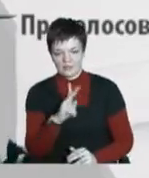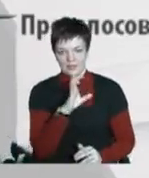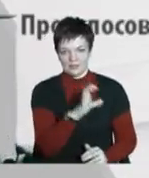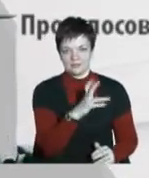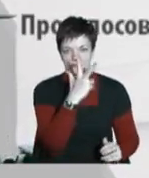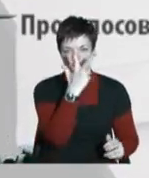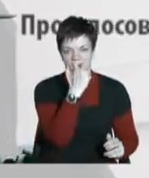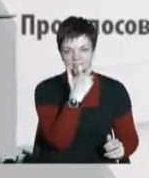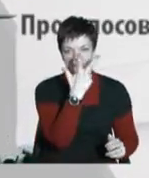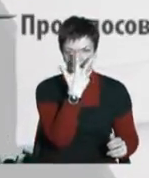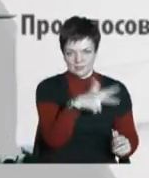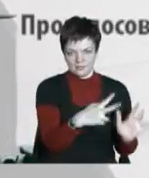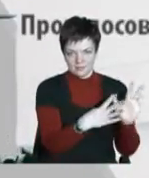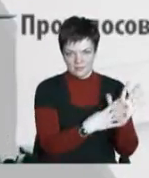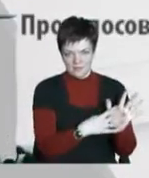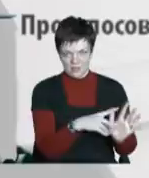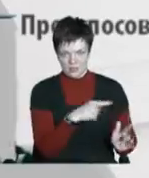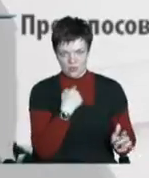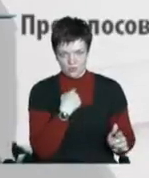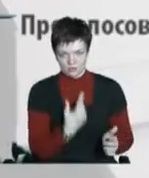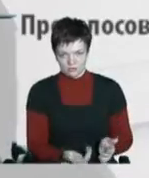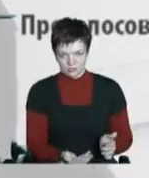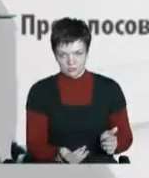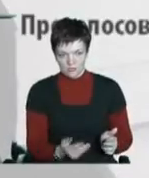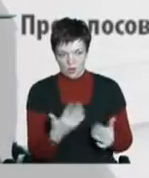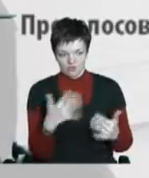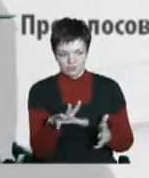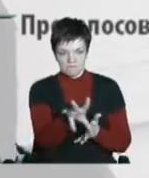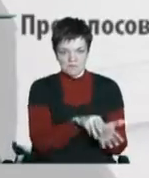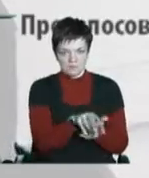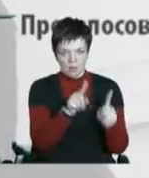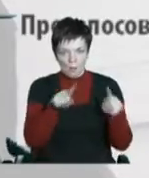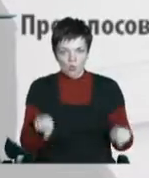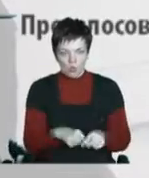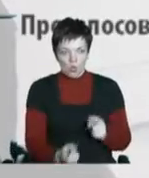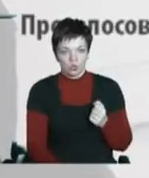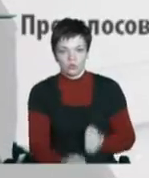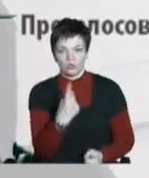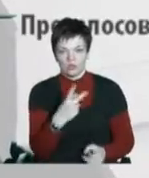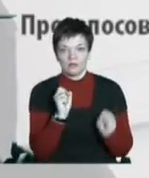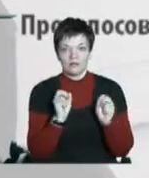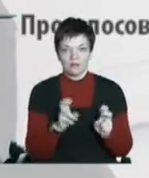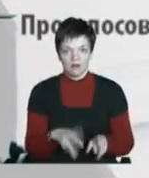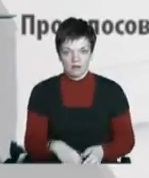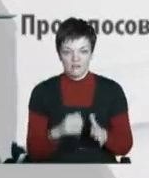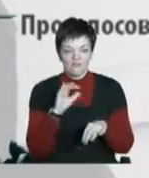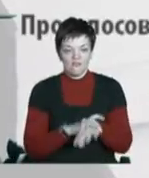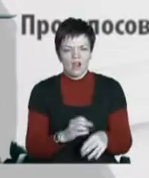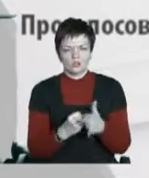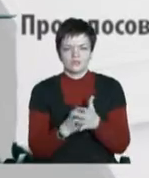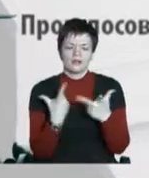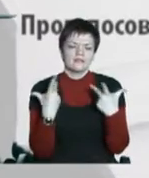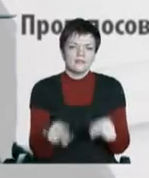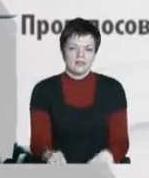– 339 голосов «за». Таким образом, за Кернеса добавилось 78 голосов. И